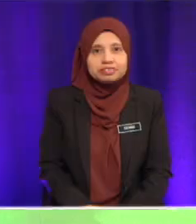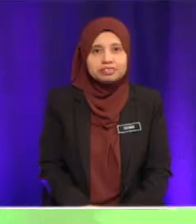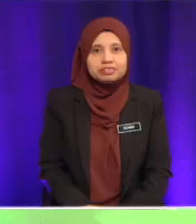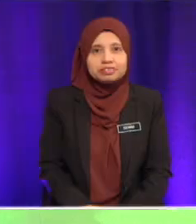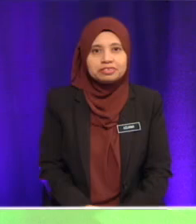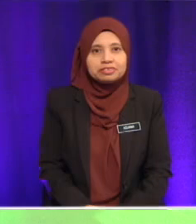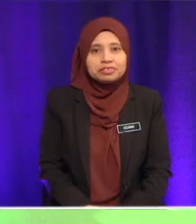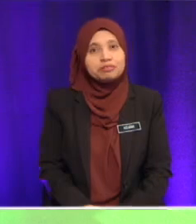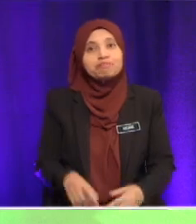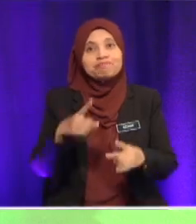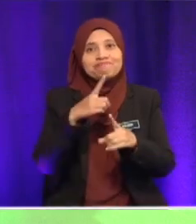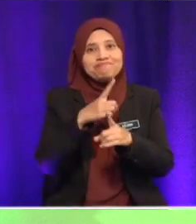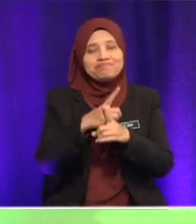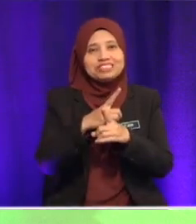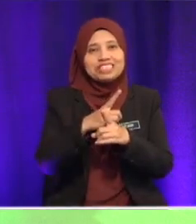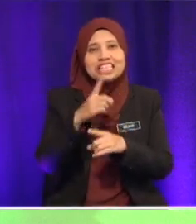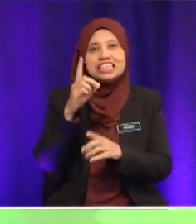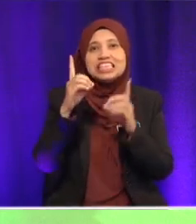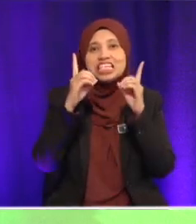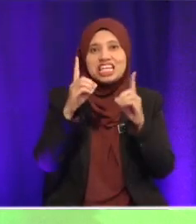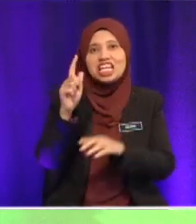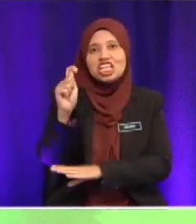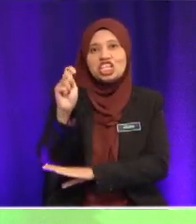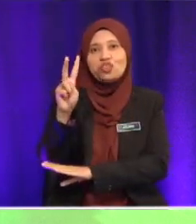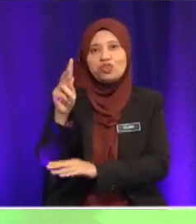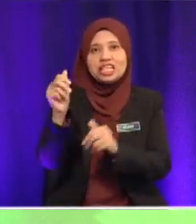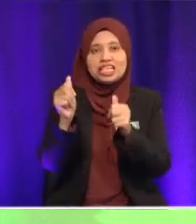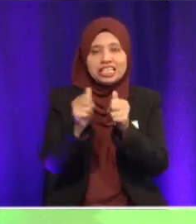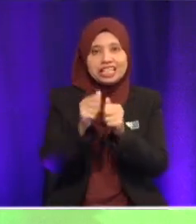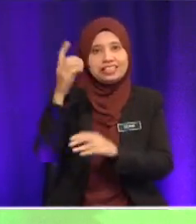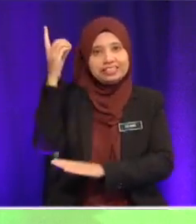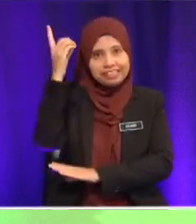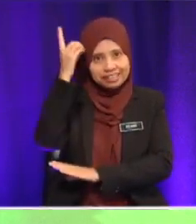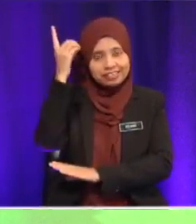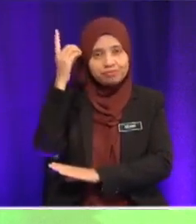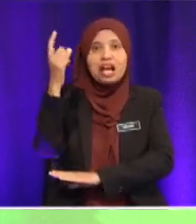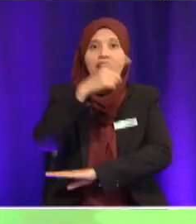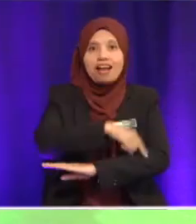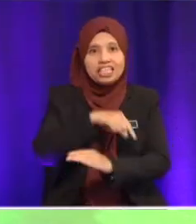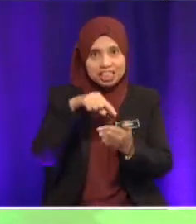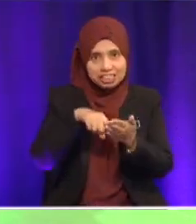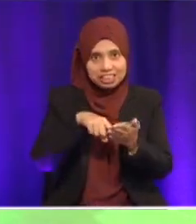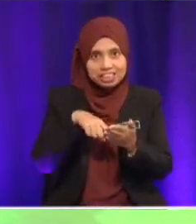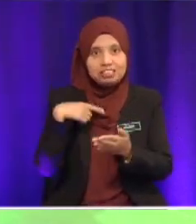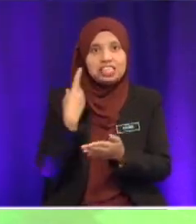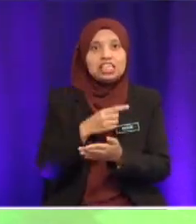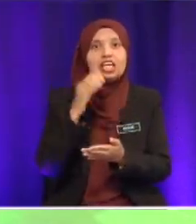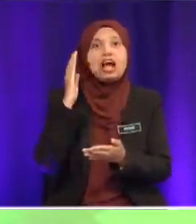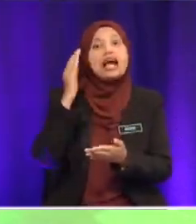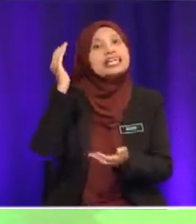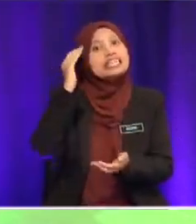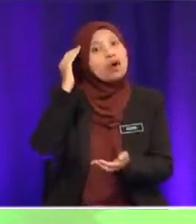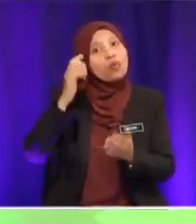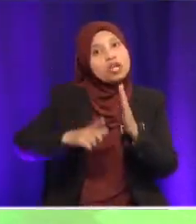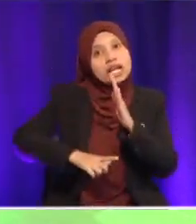ya betul Ini Dedek Tiwi = pada hari ini kita tidak mengetahui lebih lanjut berkenaan dengan